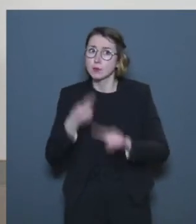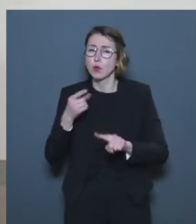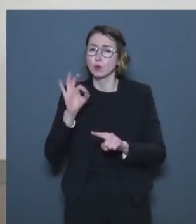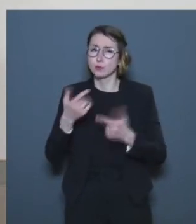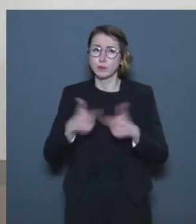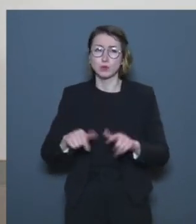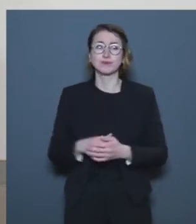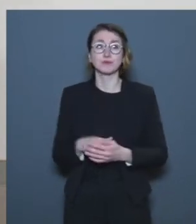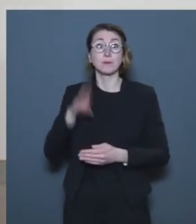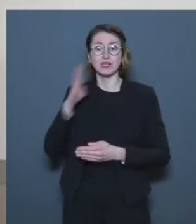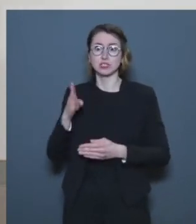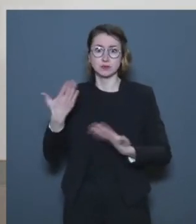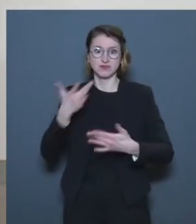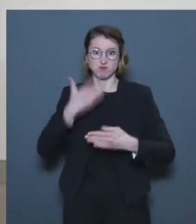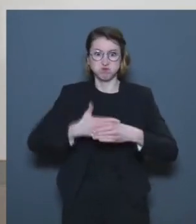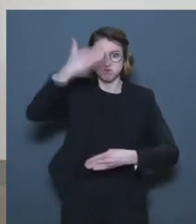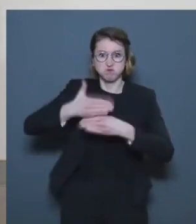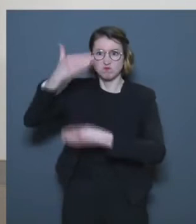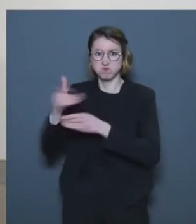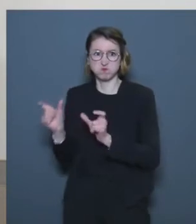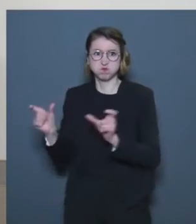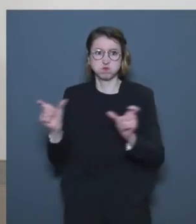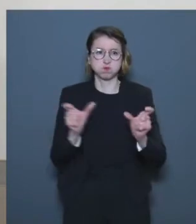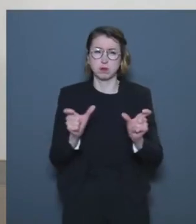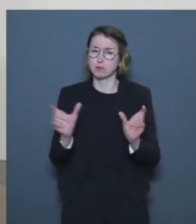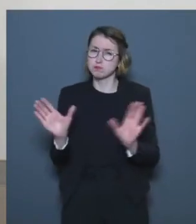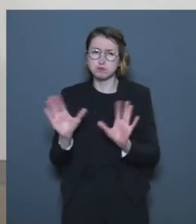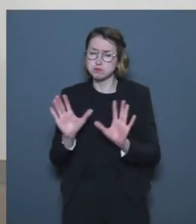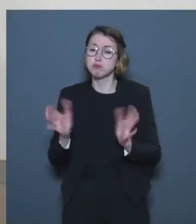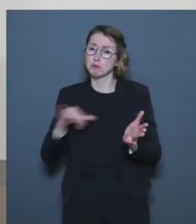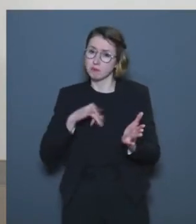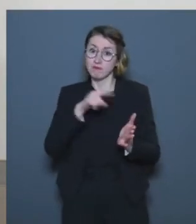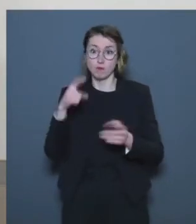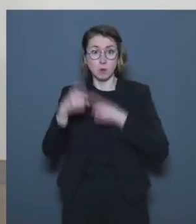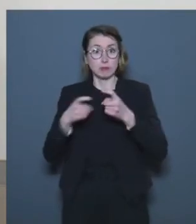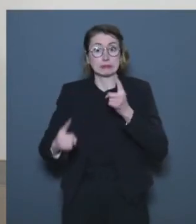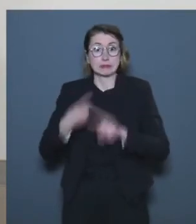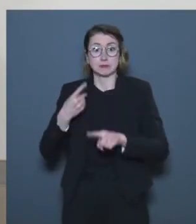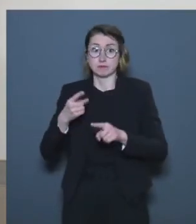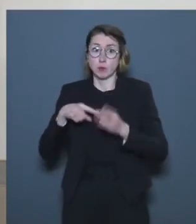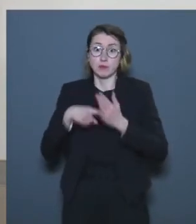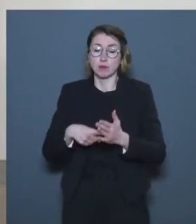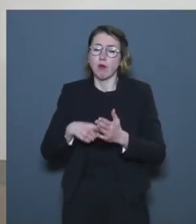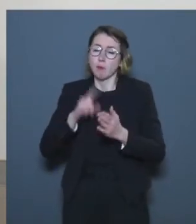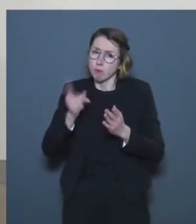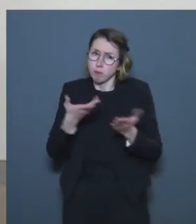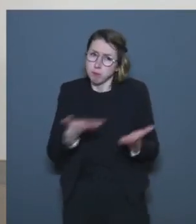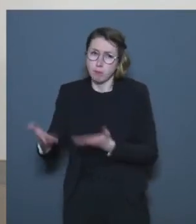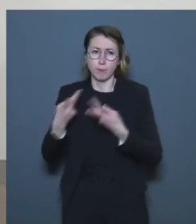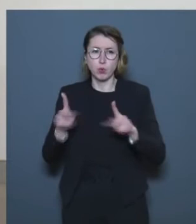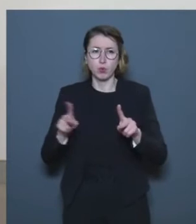sont essentiels peuvent continuer, mais nous limitons les déplacements à uniquement ce qui